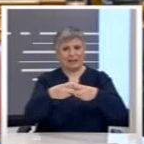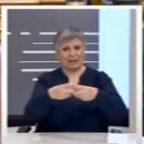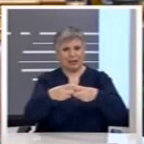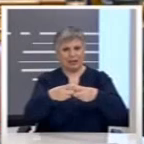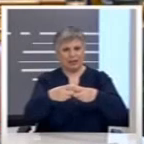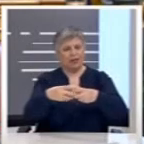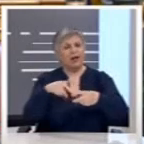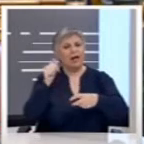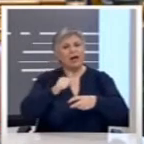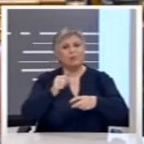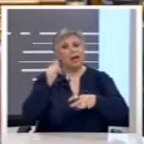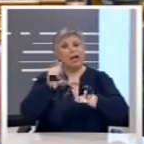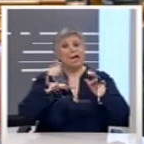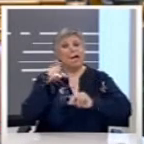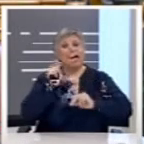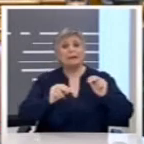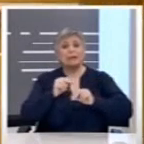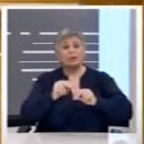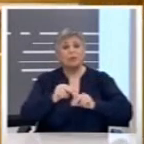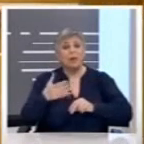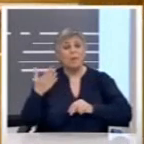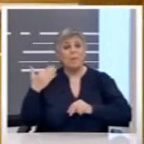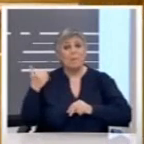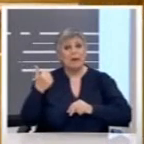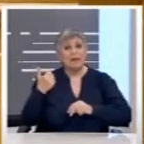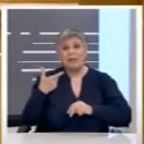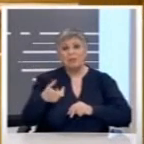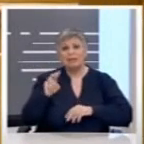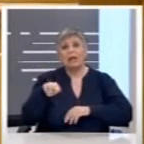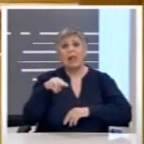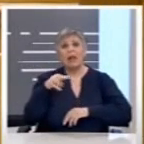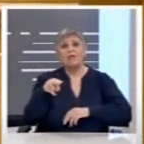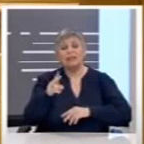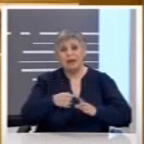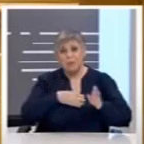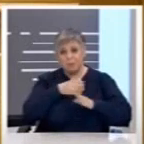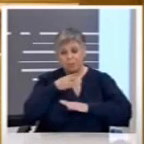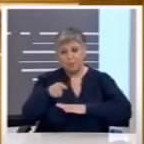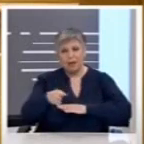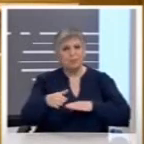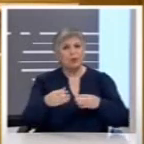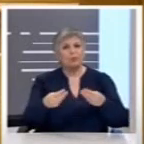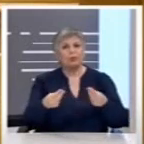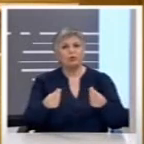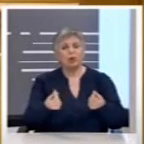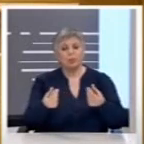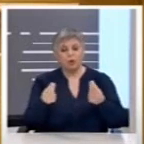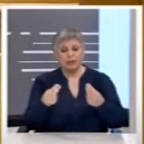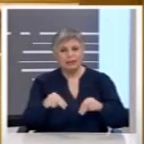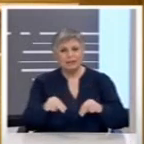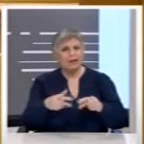θα πρέπει να συνεχίσουμε και να επιδιώκουμε τη λύση του Κυπριακού, πώς θα αξιοποιήσουμε τις